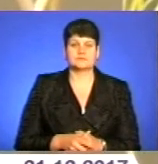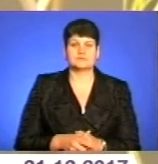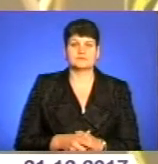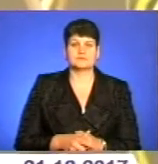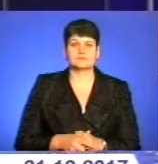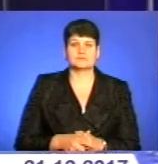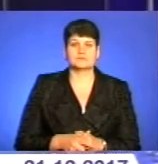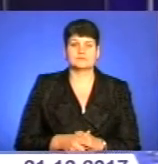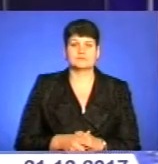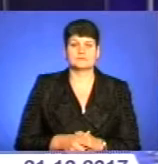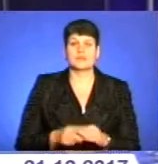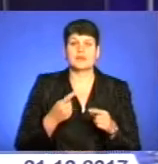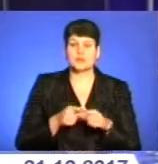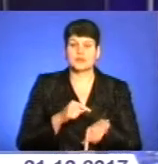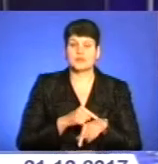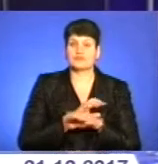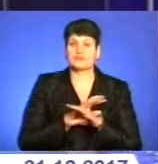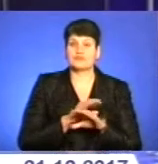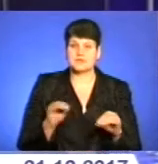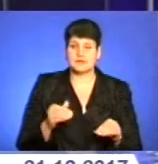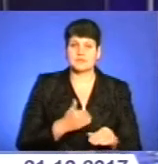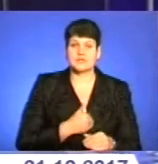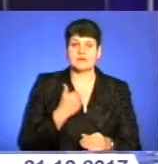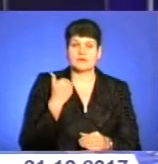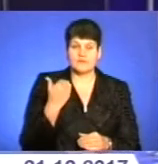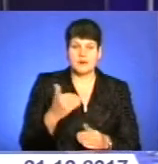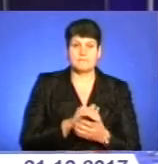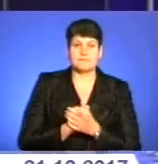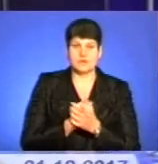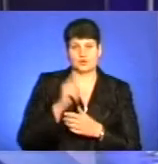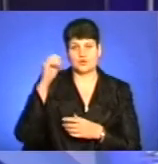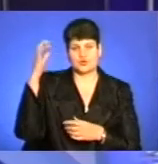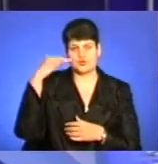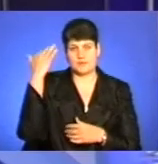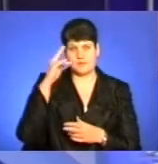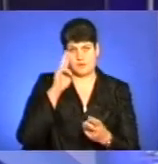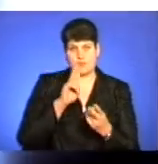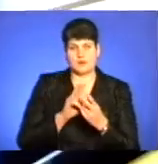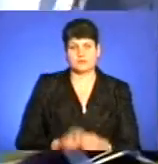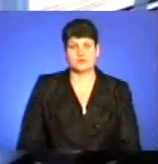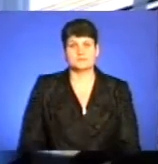На цю годину у мене все. Я бажаю вам мирного і сонячного неба. Побачимось!